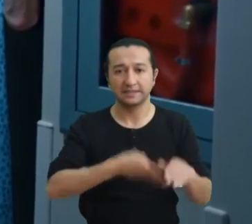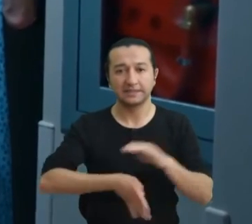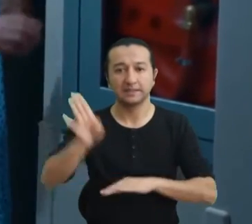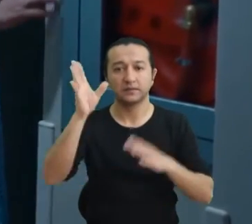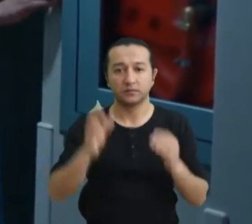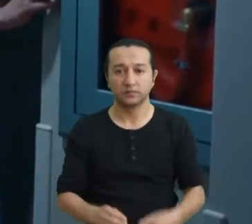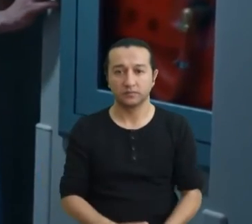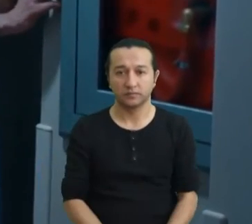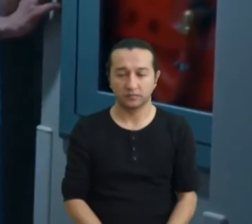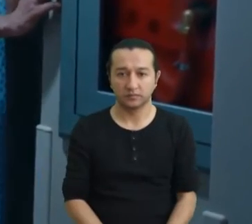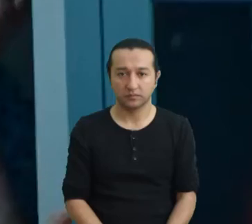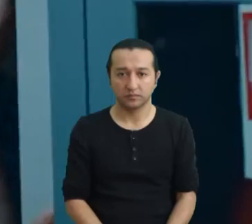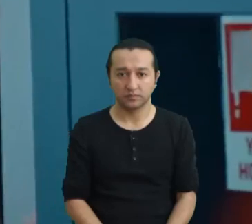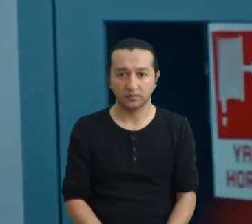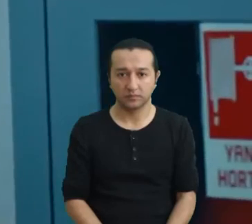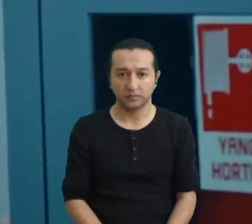ayrıldı.